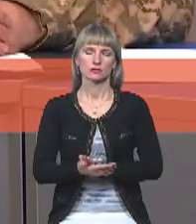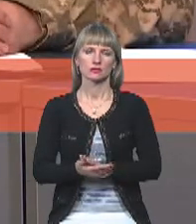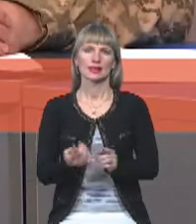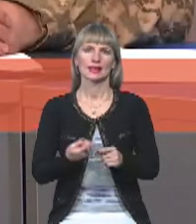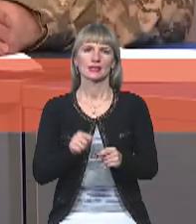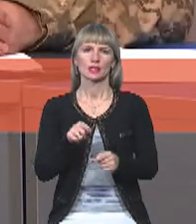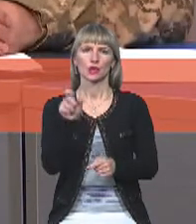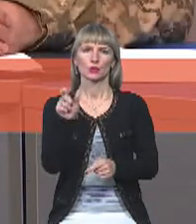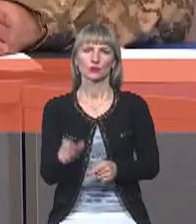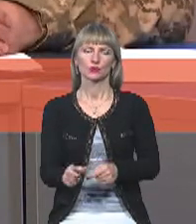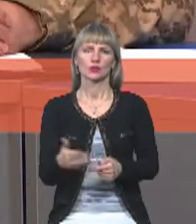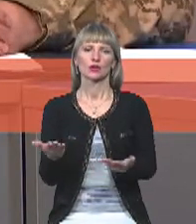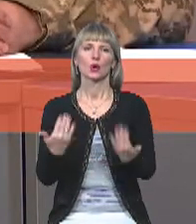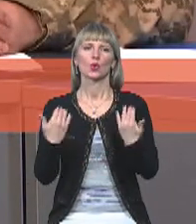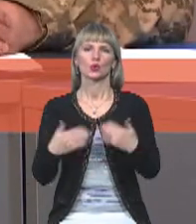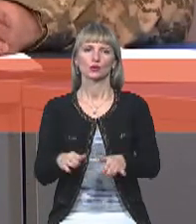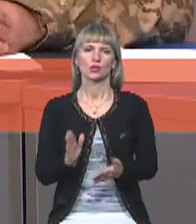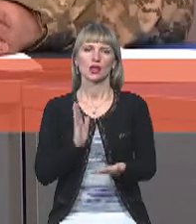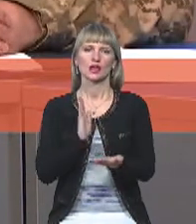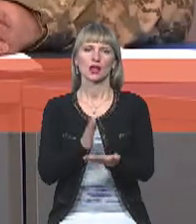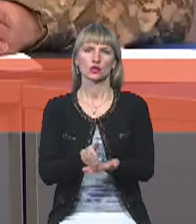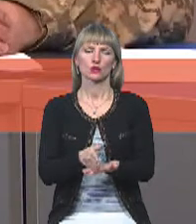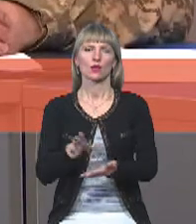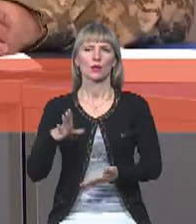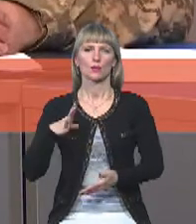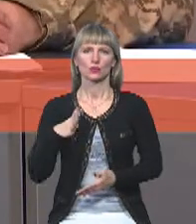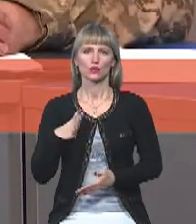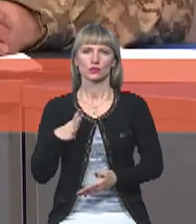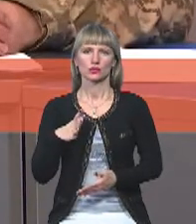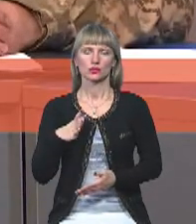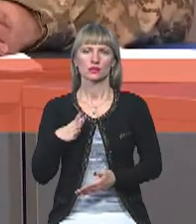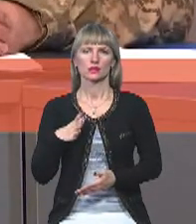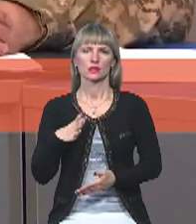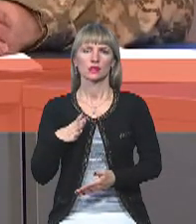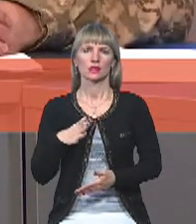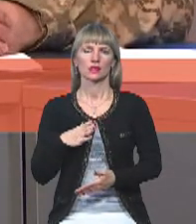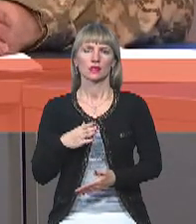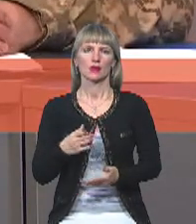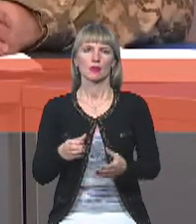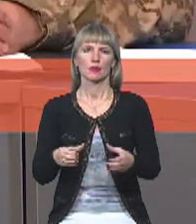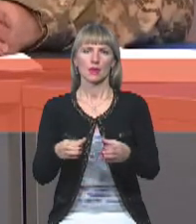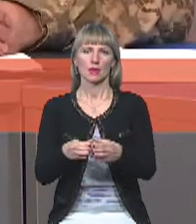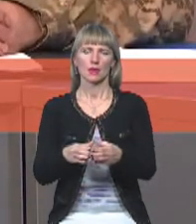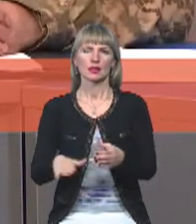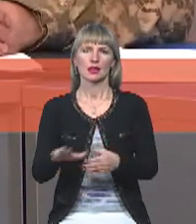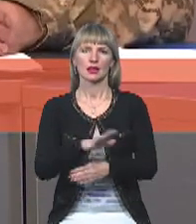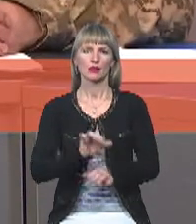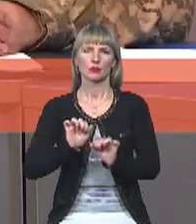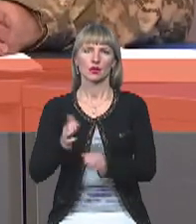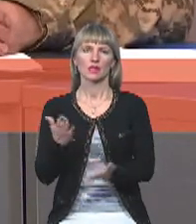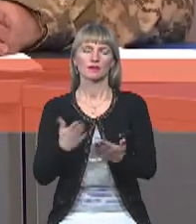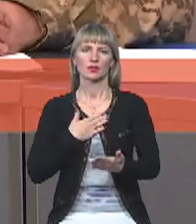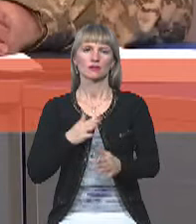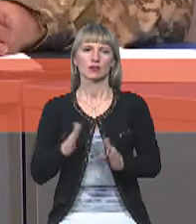та людина, яка вже налаштована бути в підрозділах територіальної оборони, якщо в нашому